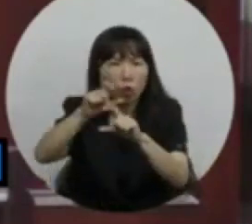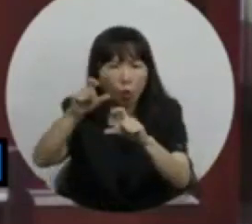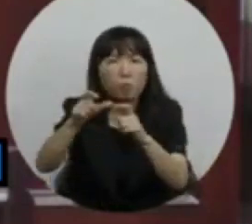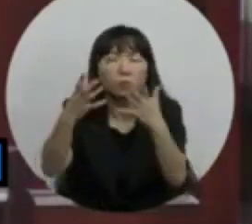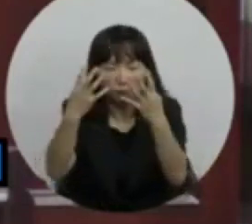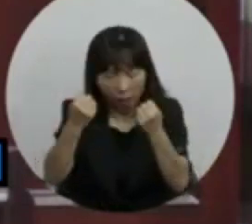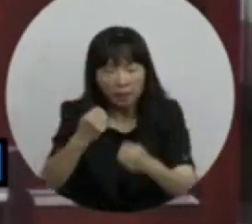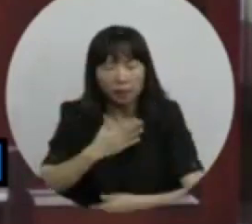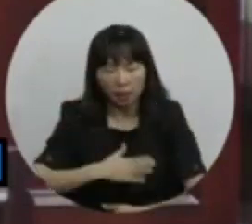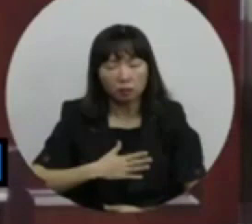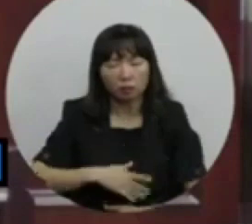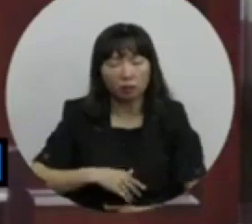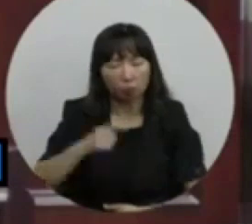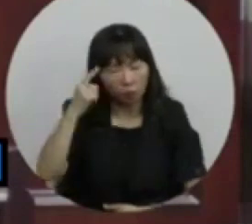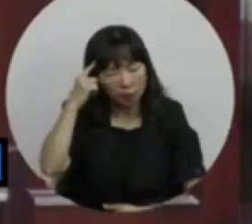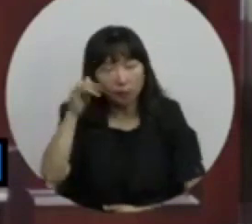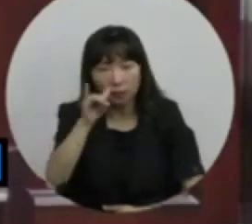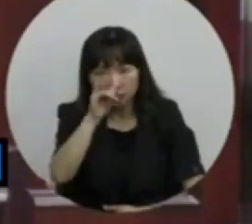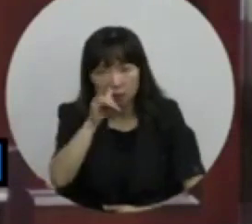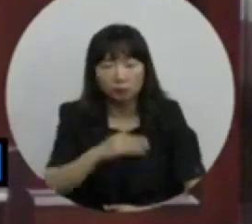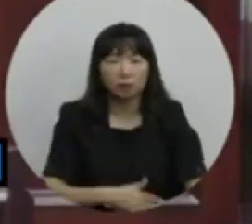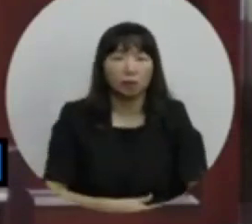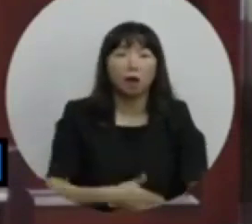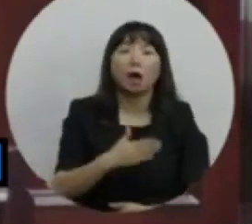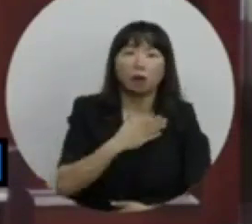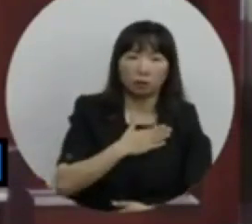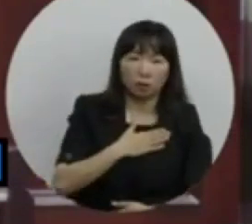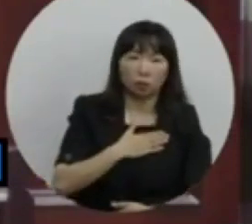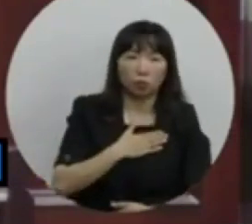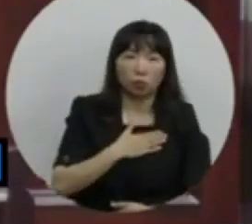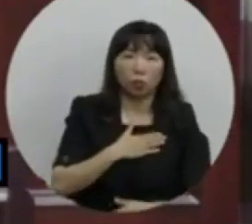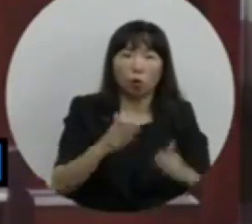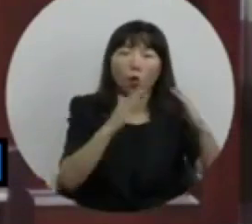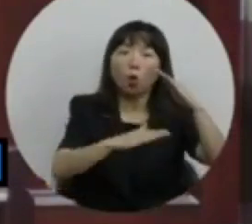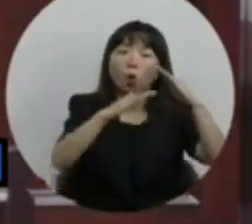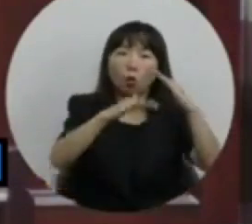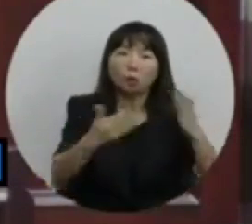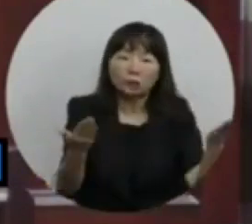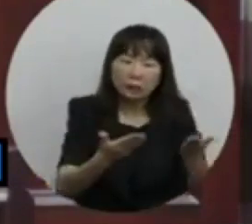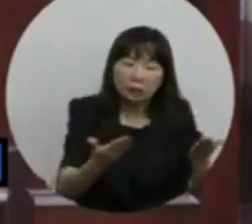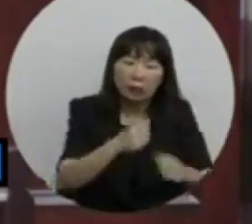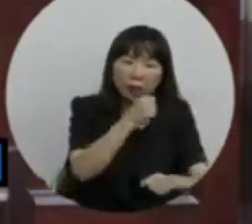하셨을 거라고 생각을 합니다. 저도 공직생활을 하면서